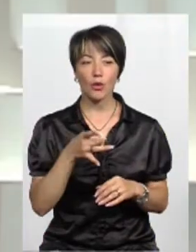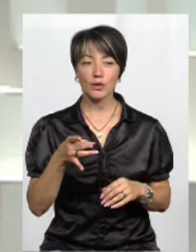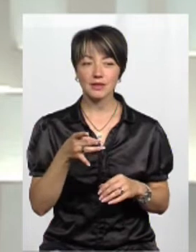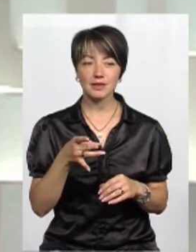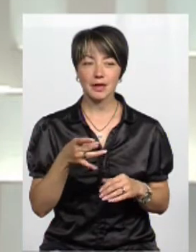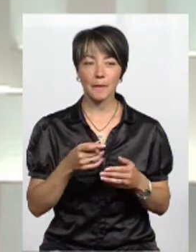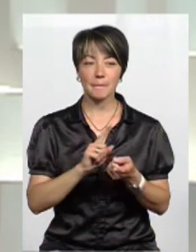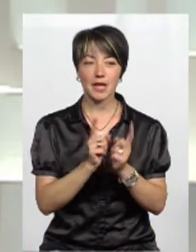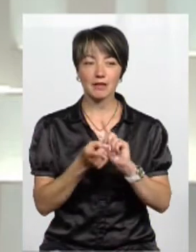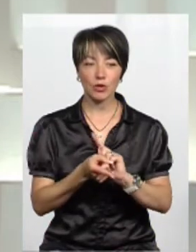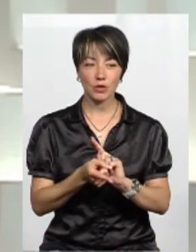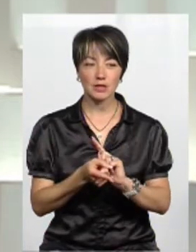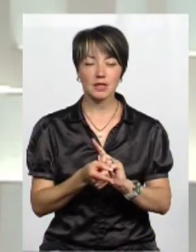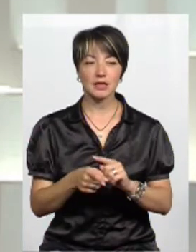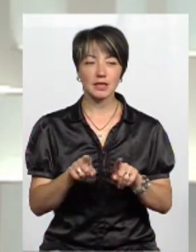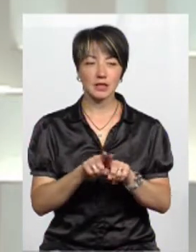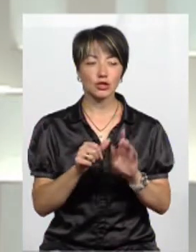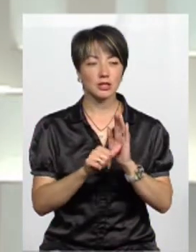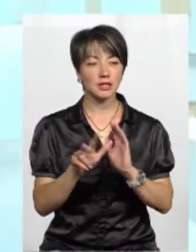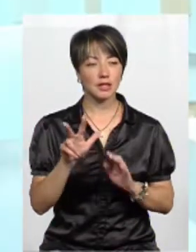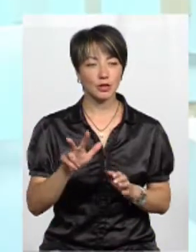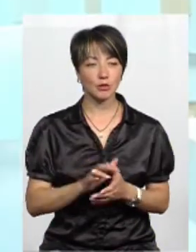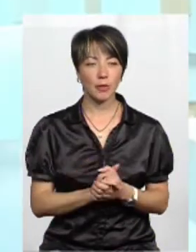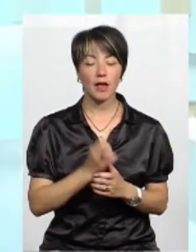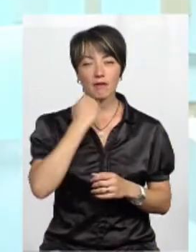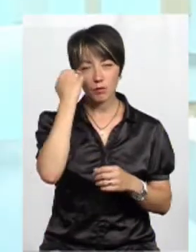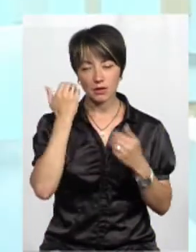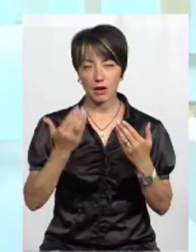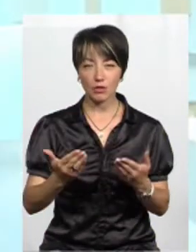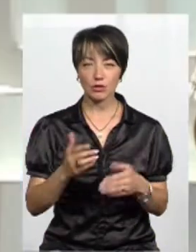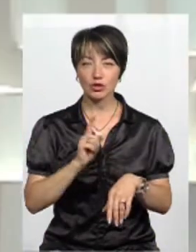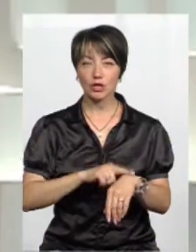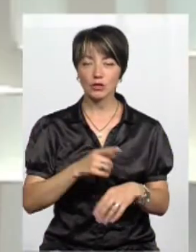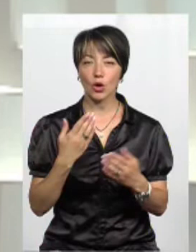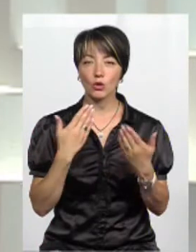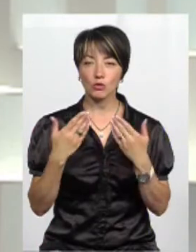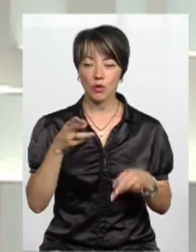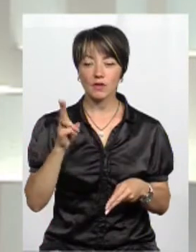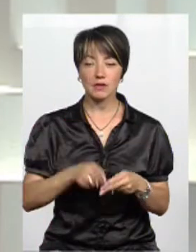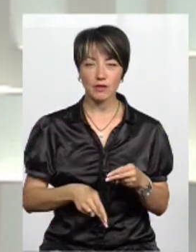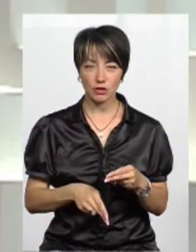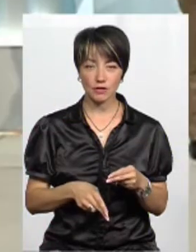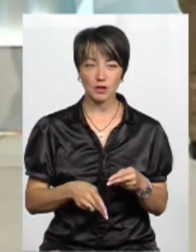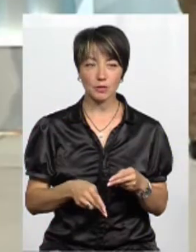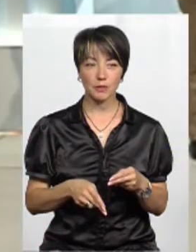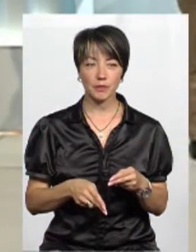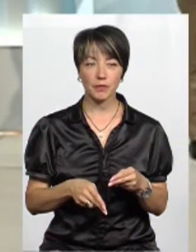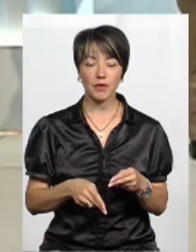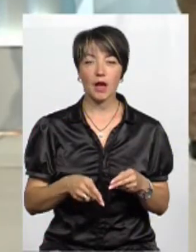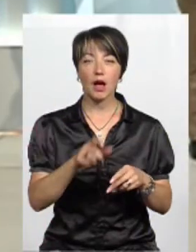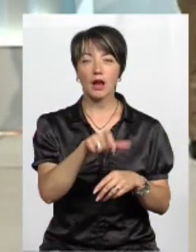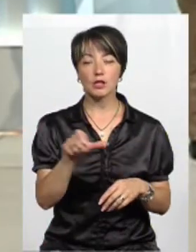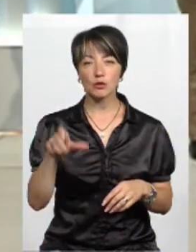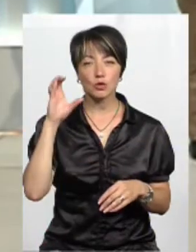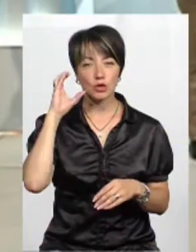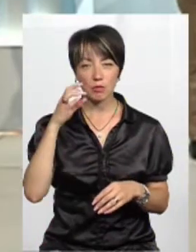мікрорайон перетворився саме на такий із села в 63-му. Я вам дякую, пане Вікторе, час нашої розмови вже добіг кінця. А